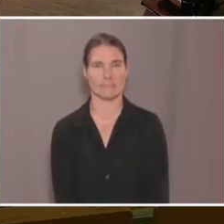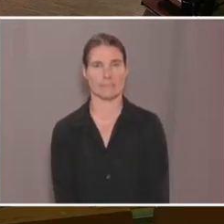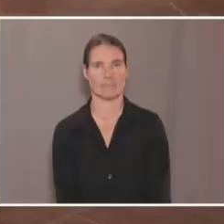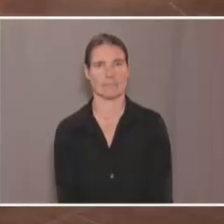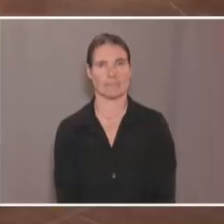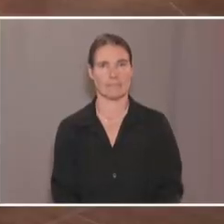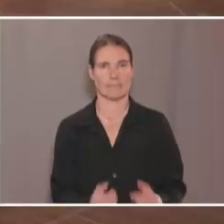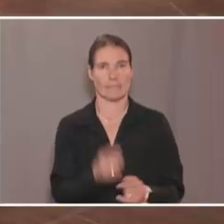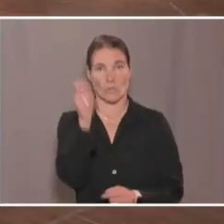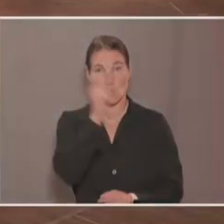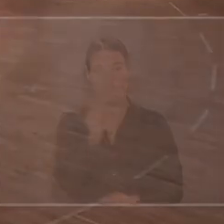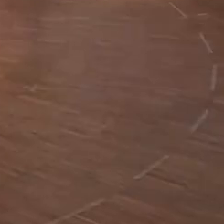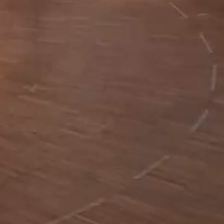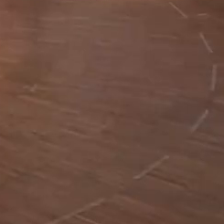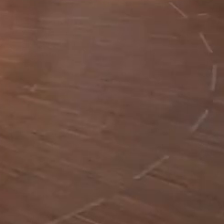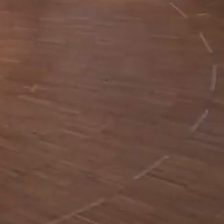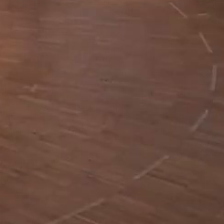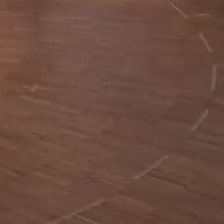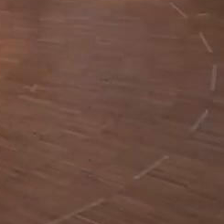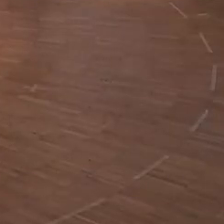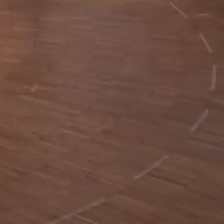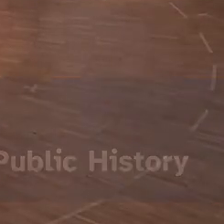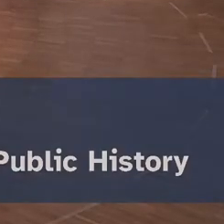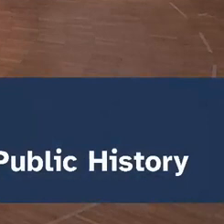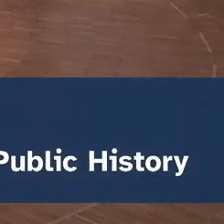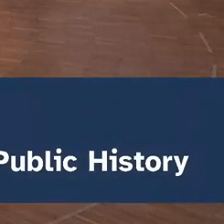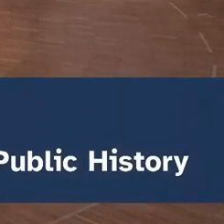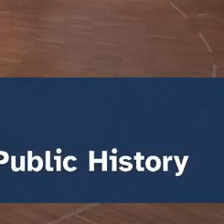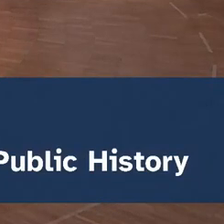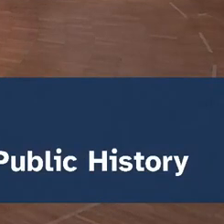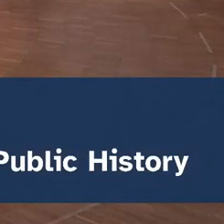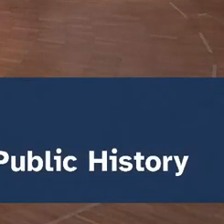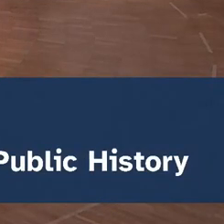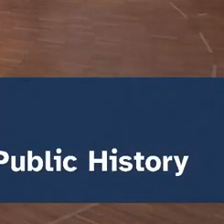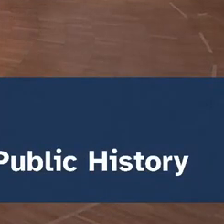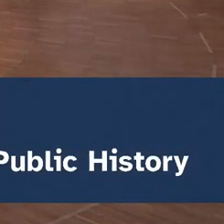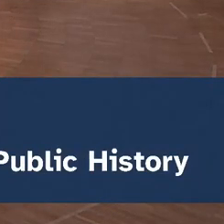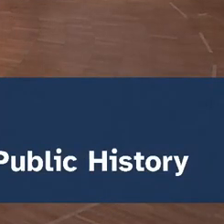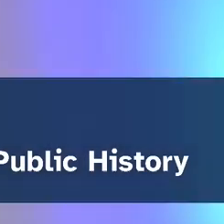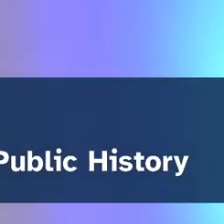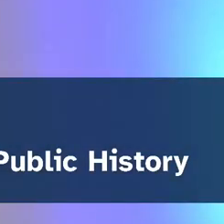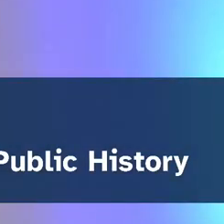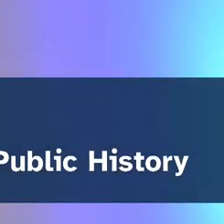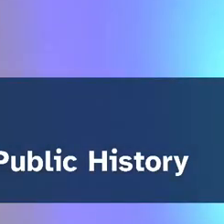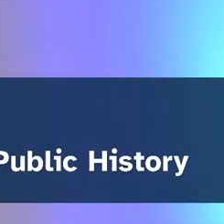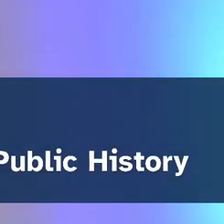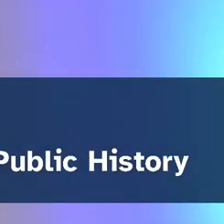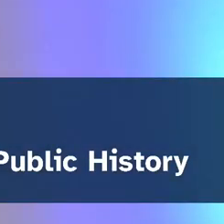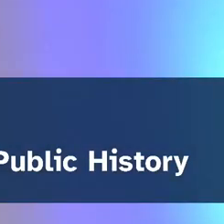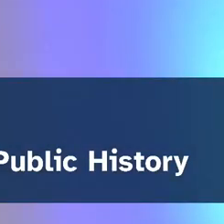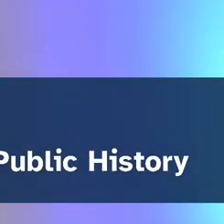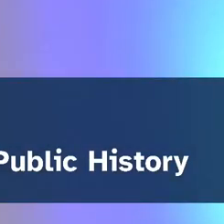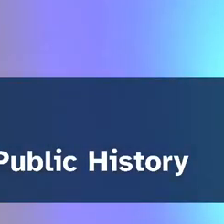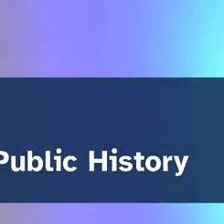Wie sah das Studium an der Pädagogischen Hochschule in Flensburg zwischen 1946 und 66 aus? Wir erinnern